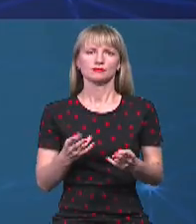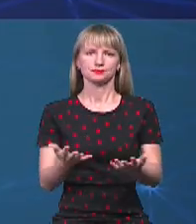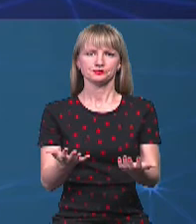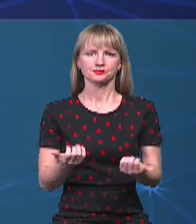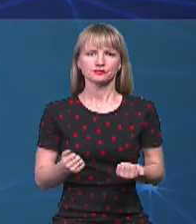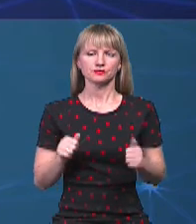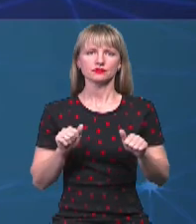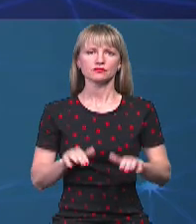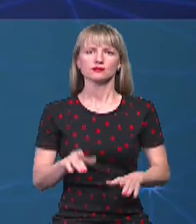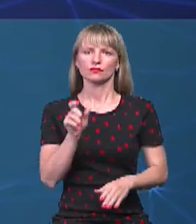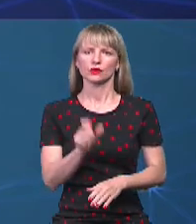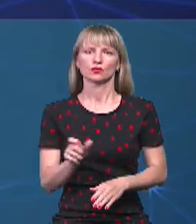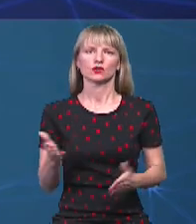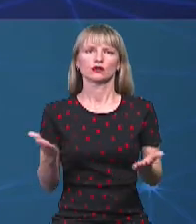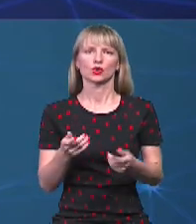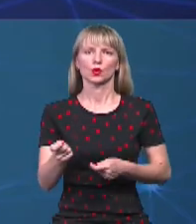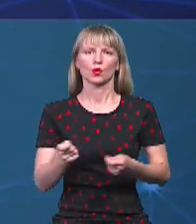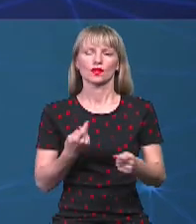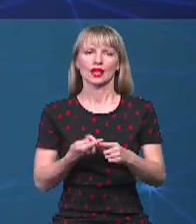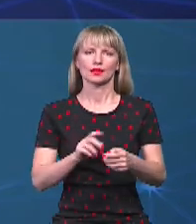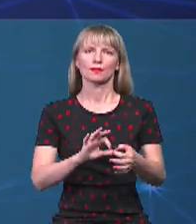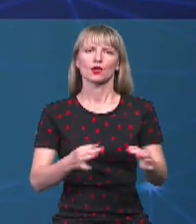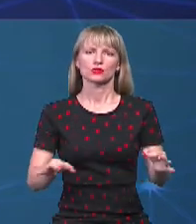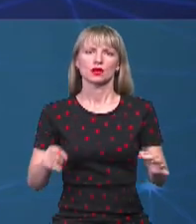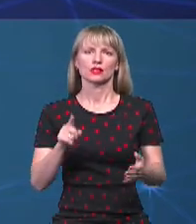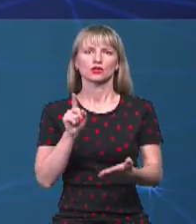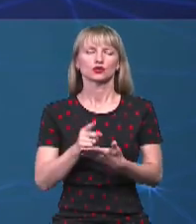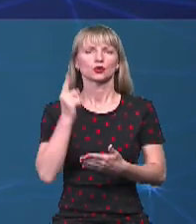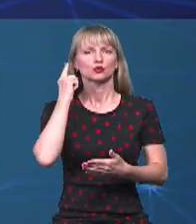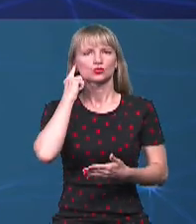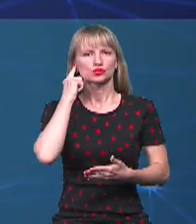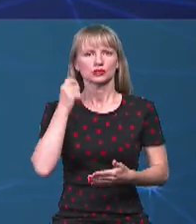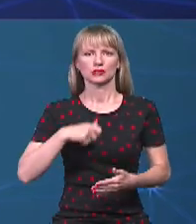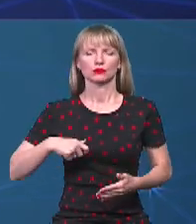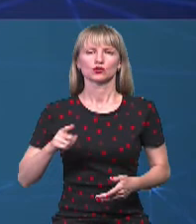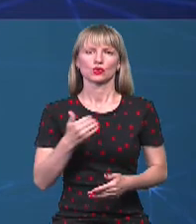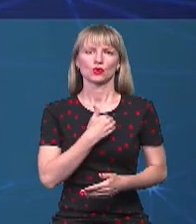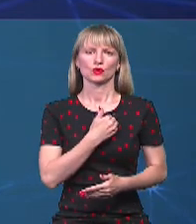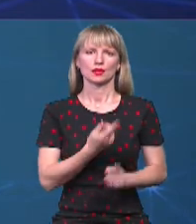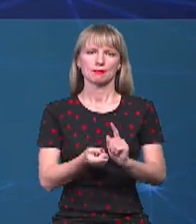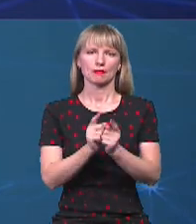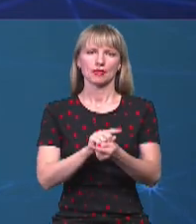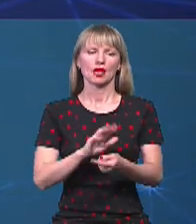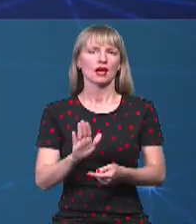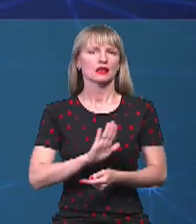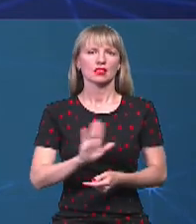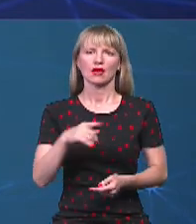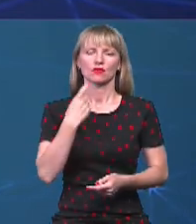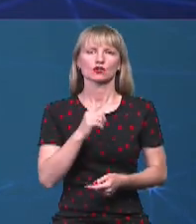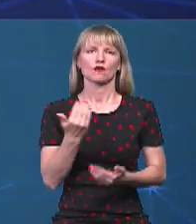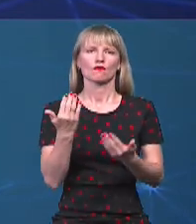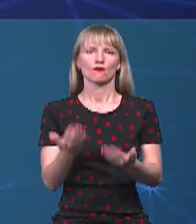принятие решений людей, которыми руководят этим процессом. Они должны услышать депутатов и что-то захотеть менять, а не говорить, что